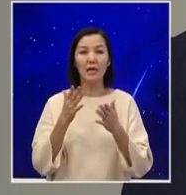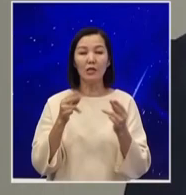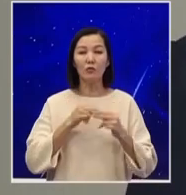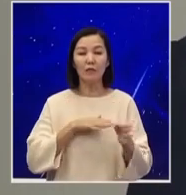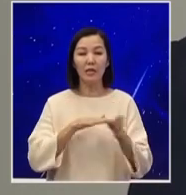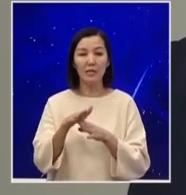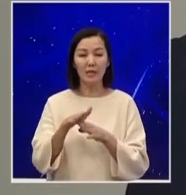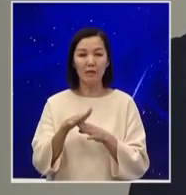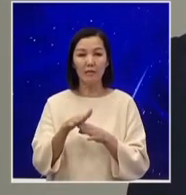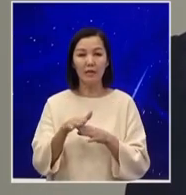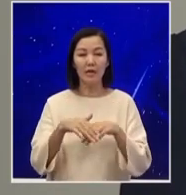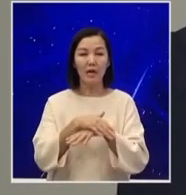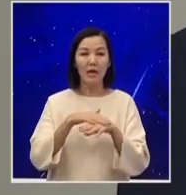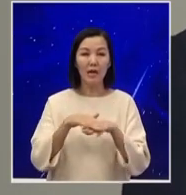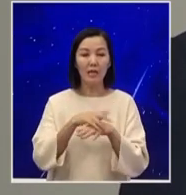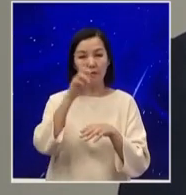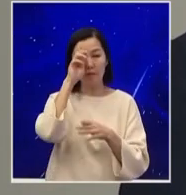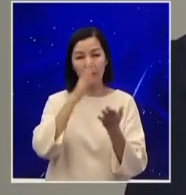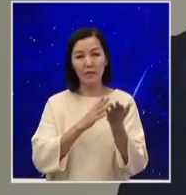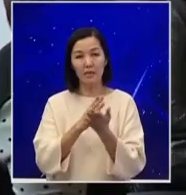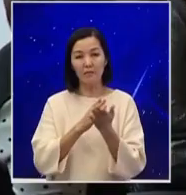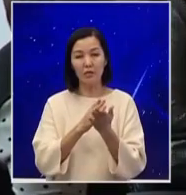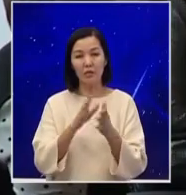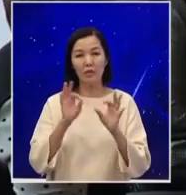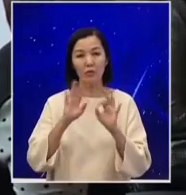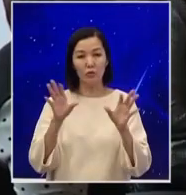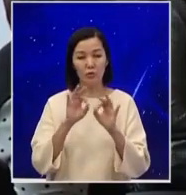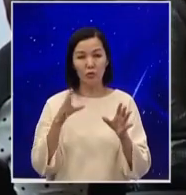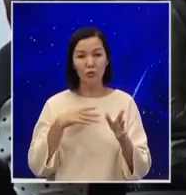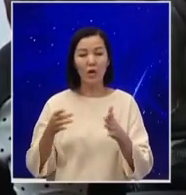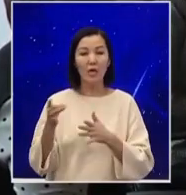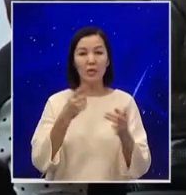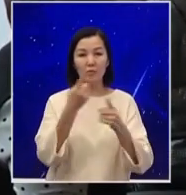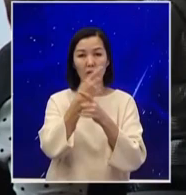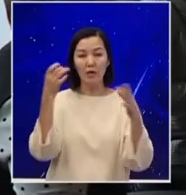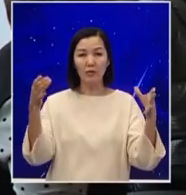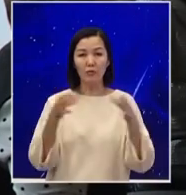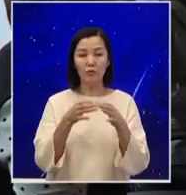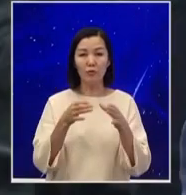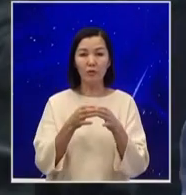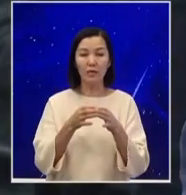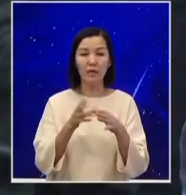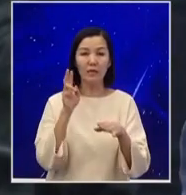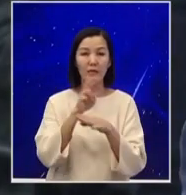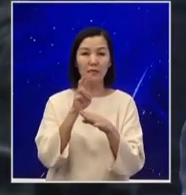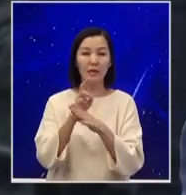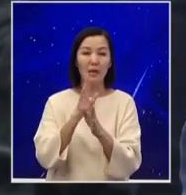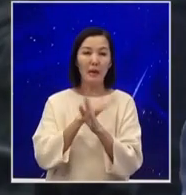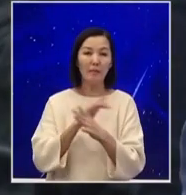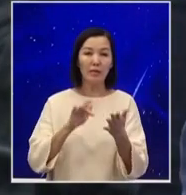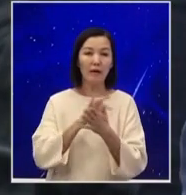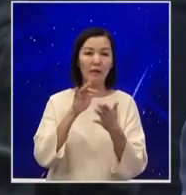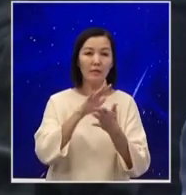соны халыққа мемлекет қызметшілері жеткізу. Республикалық ақпараттық ағартушылық штабының іссапары Қапшағайда